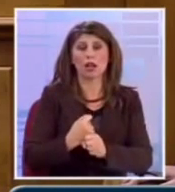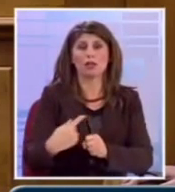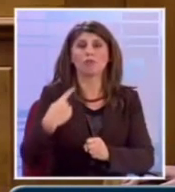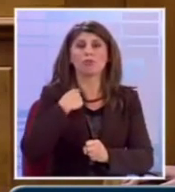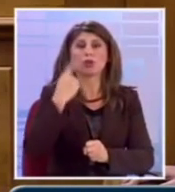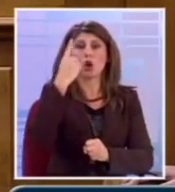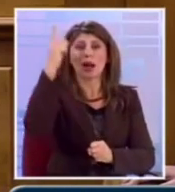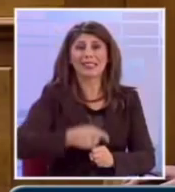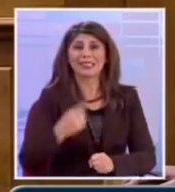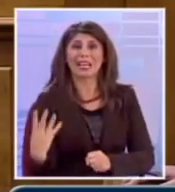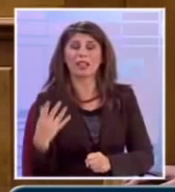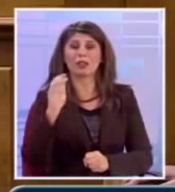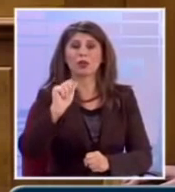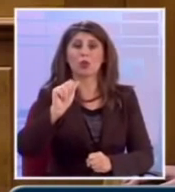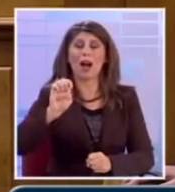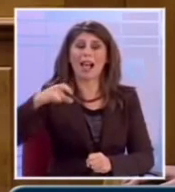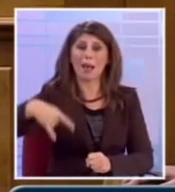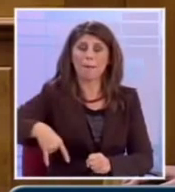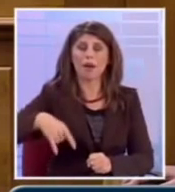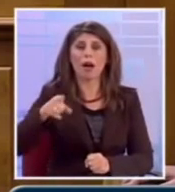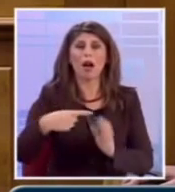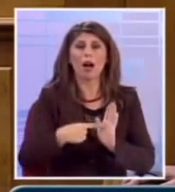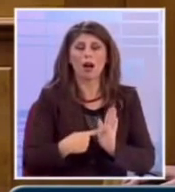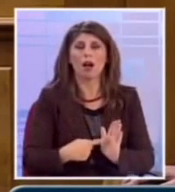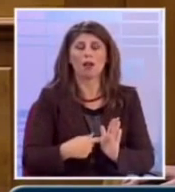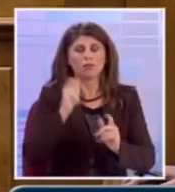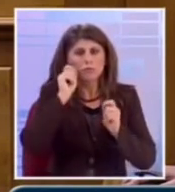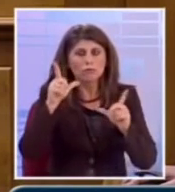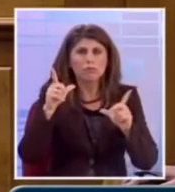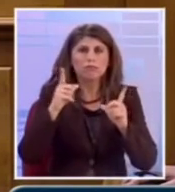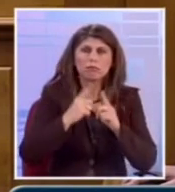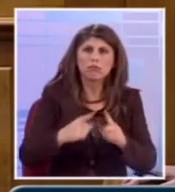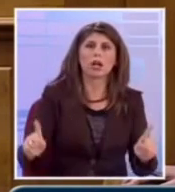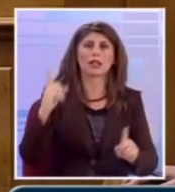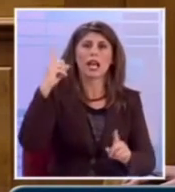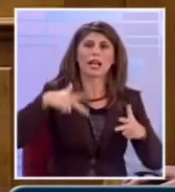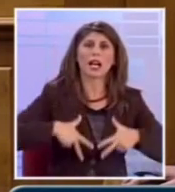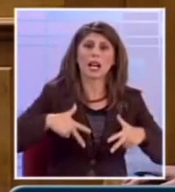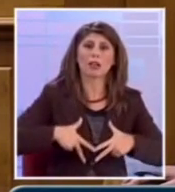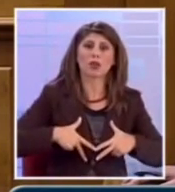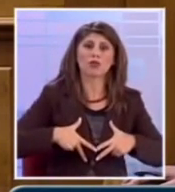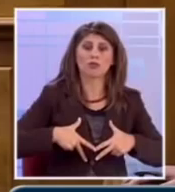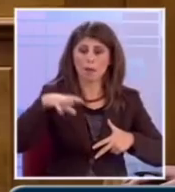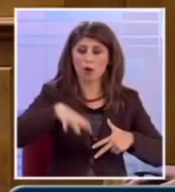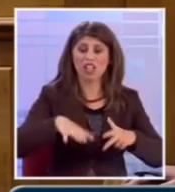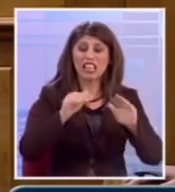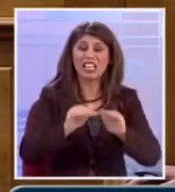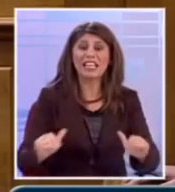1/4 του ακαθάριστου εχώριου προϊόντος της πράγμα πρωτοφανές για μια χώρα σε καιρό ειρήνης.